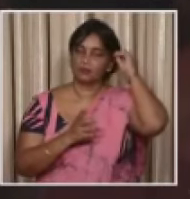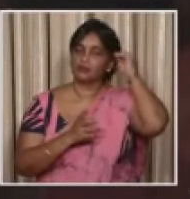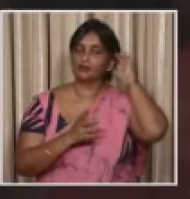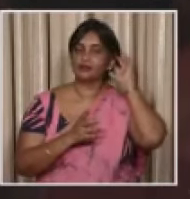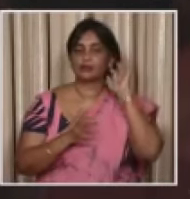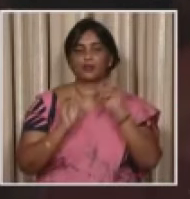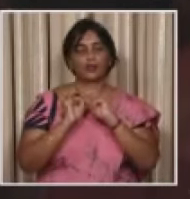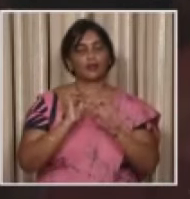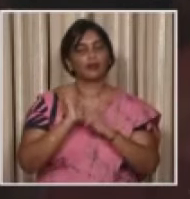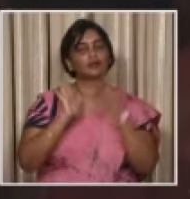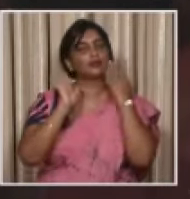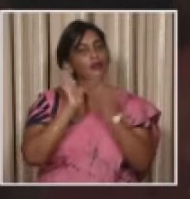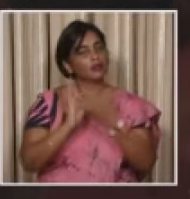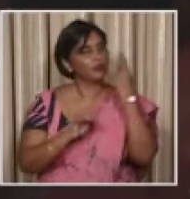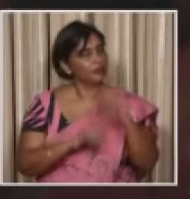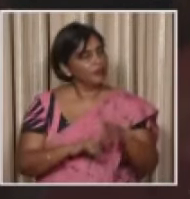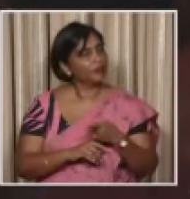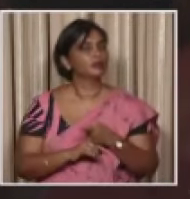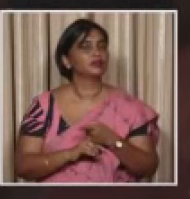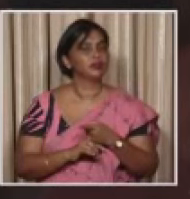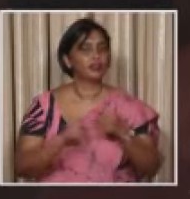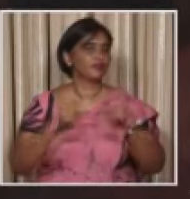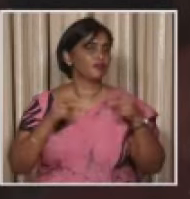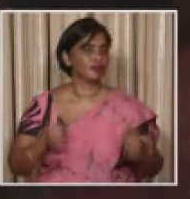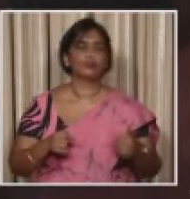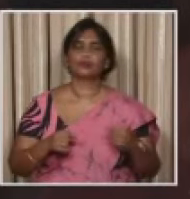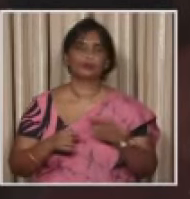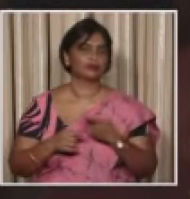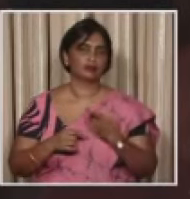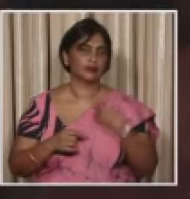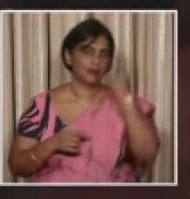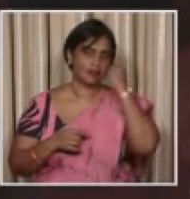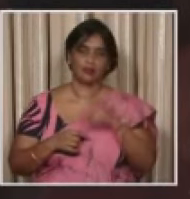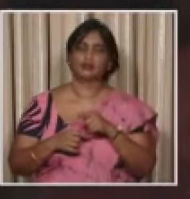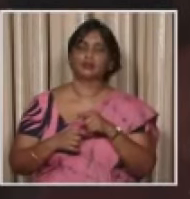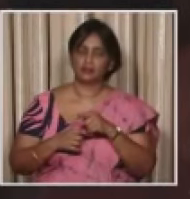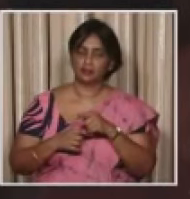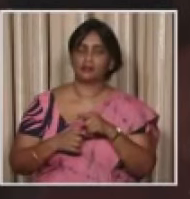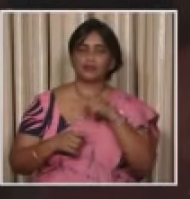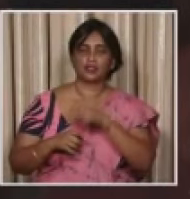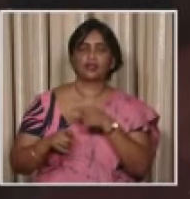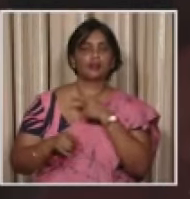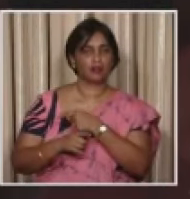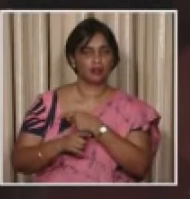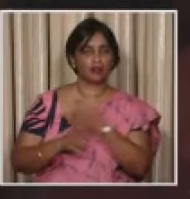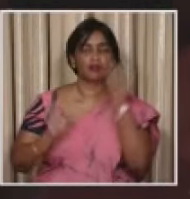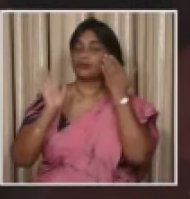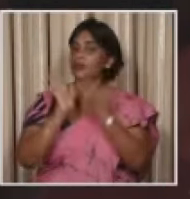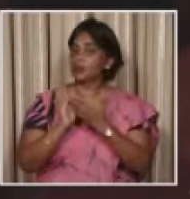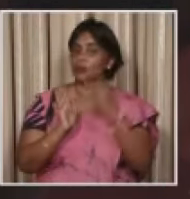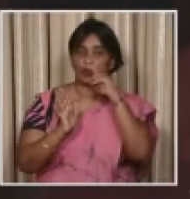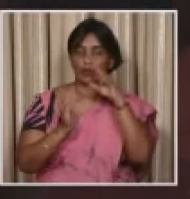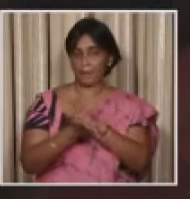මේ පනත අපි ඉදිරිපත් කරන නිසාමද විපක්ෂයේ විරුද්ධ වෙන්නේ කියන මතයක් මට හිතෙනවා මොද මෙතුමන්ලා ඉදිරිපත් කළ තියෙන